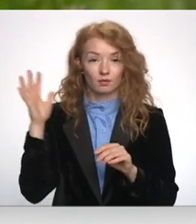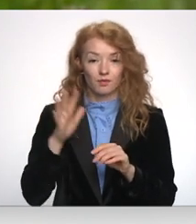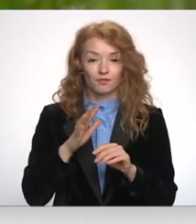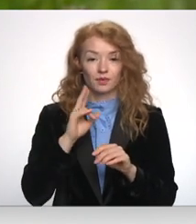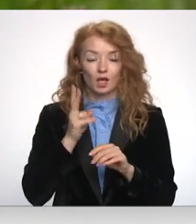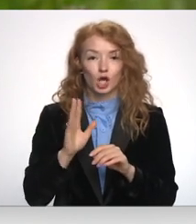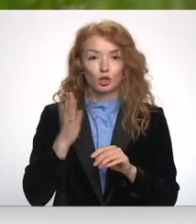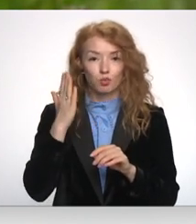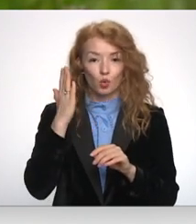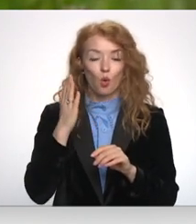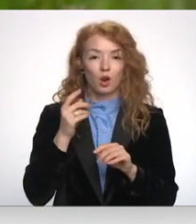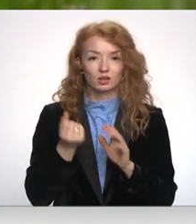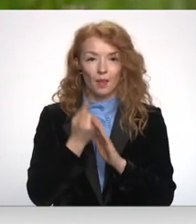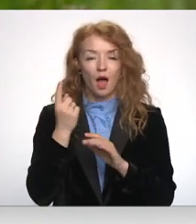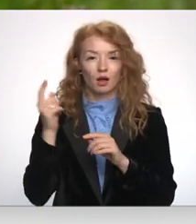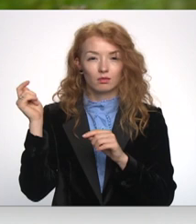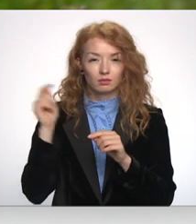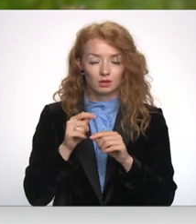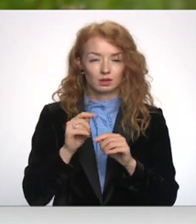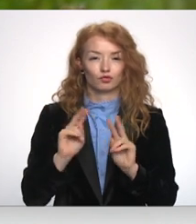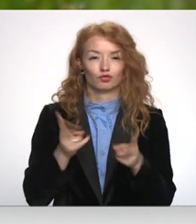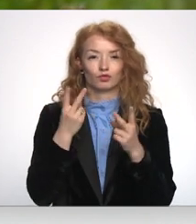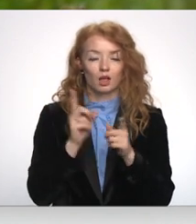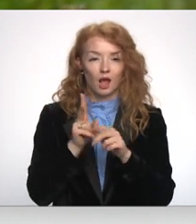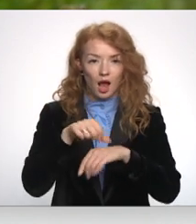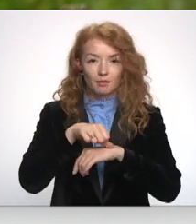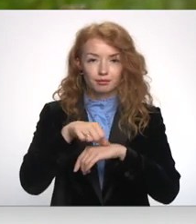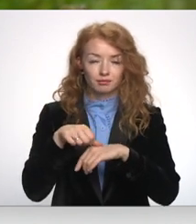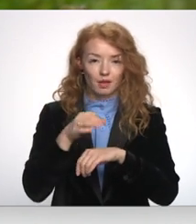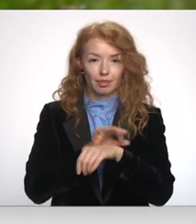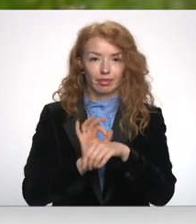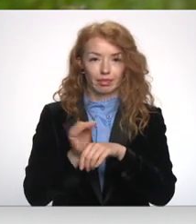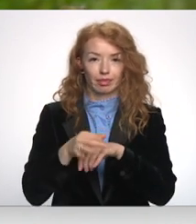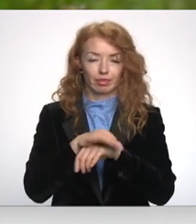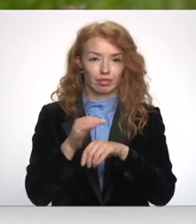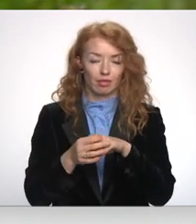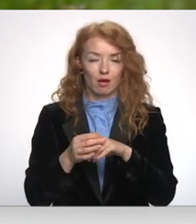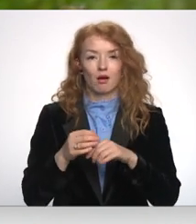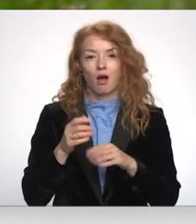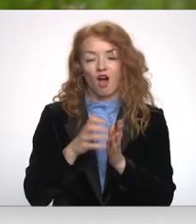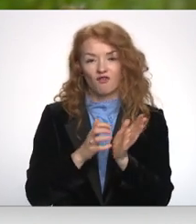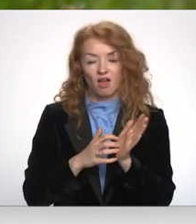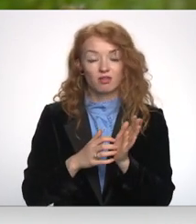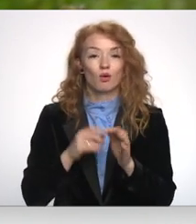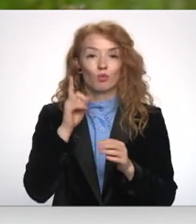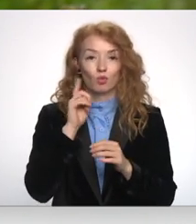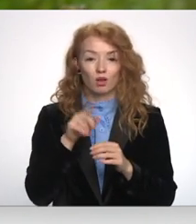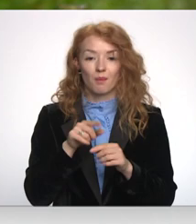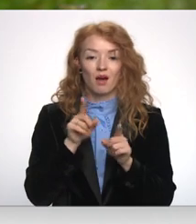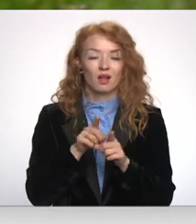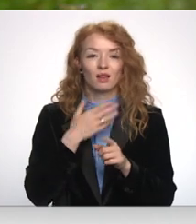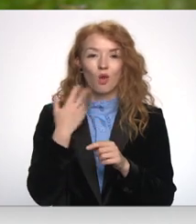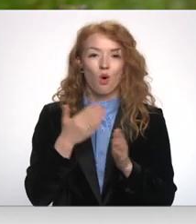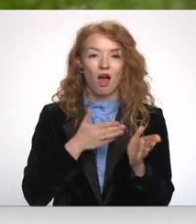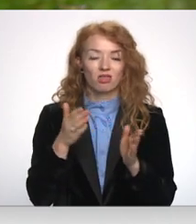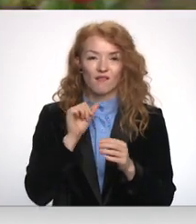kā spogulis, viņa apdedzina viņu. Un tad paliek tāda rētiņa, tad tāda plankumaina tāvena paliek. Protams, arī viņi